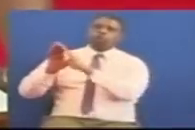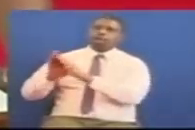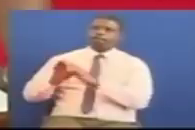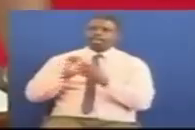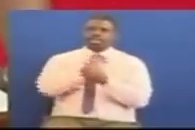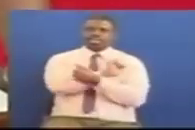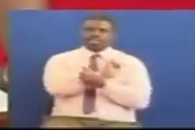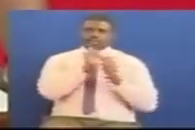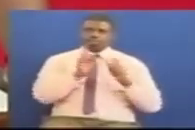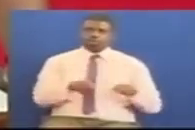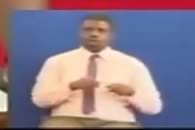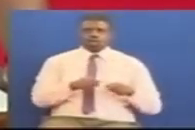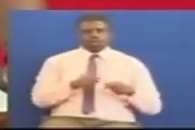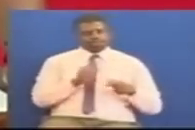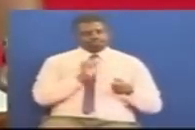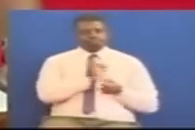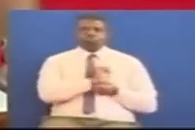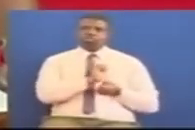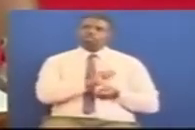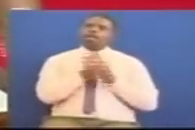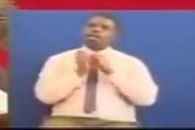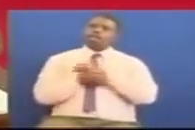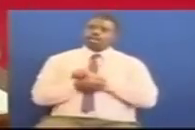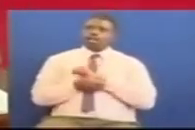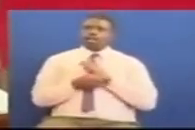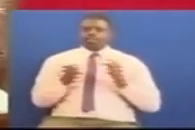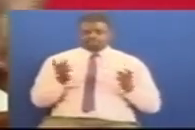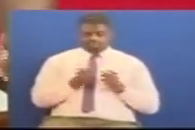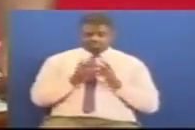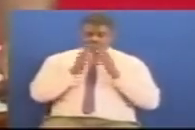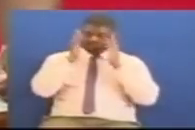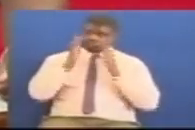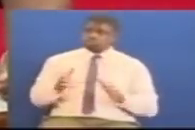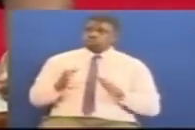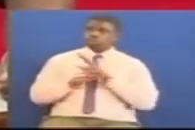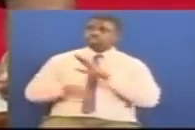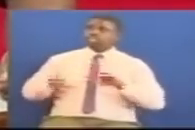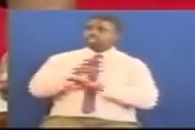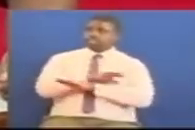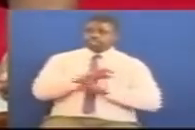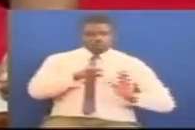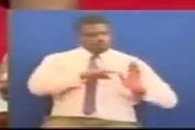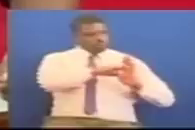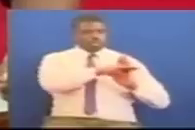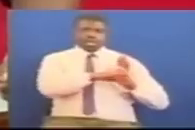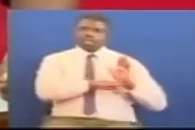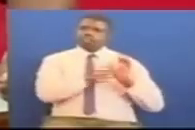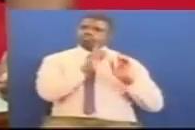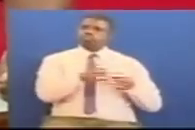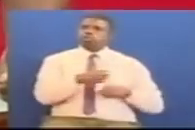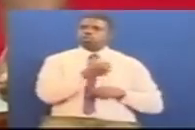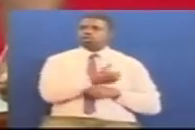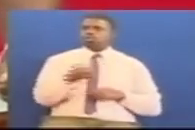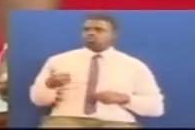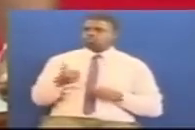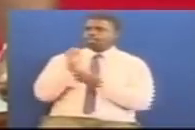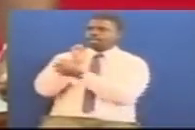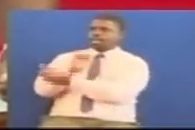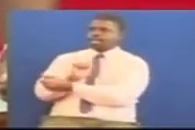ili wawe na vifungo mbadala. Lakini hata hivyo, Mheshimiwa mwenyekiti, kuna utaratibu kwamba watoto wanaokuwa